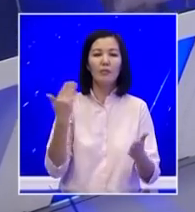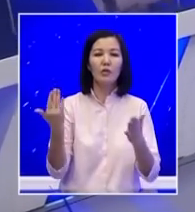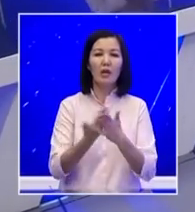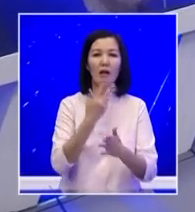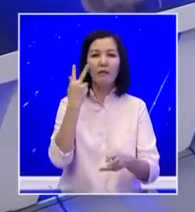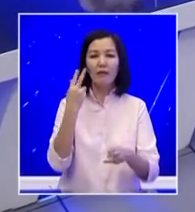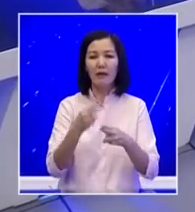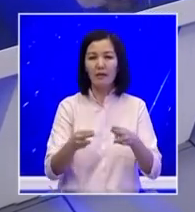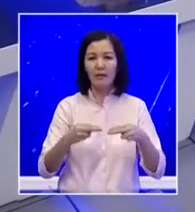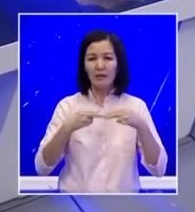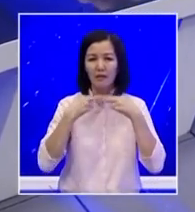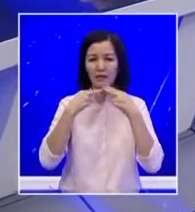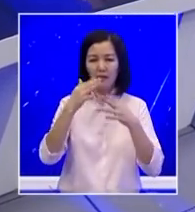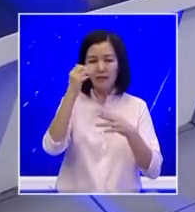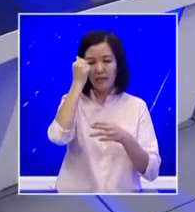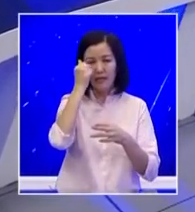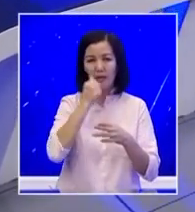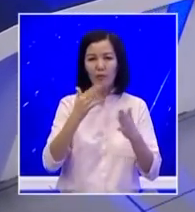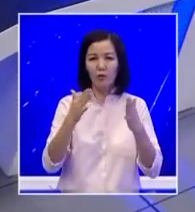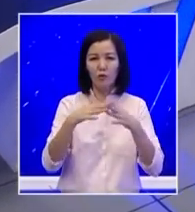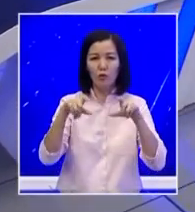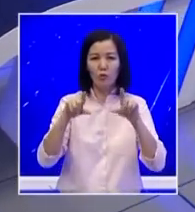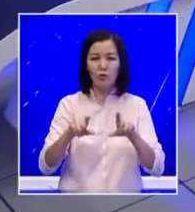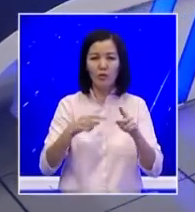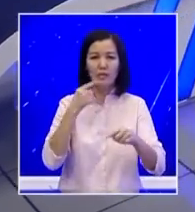Бүгінге келіп түскен ақпараттар легі осындай. Назарларыңызға